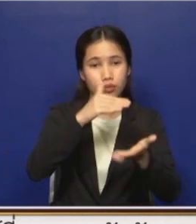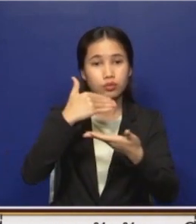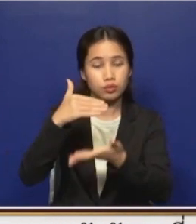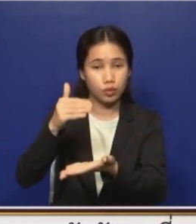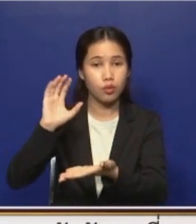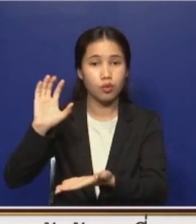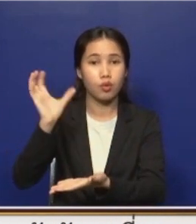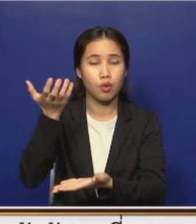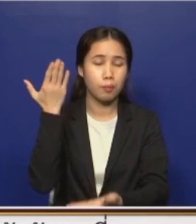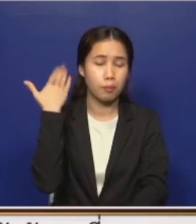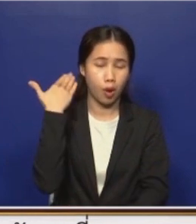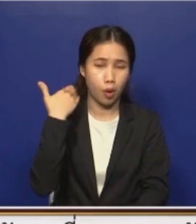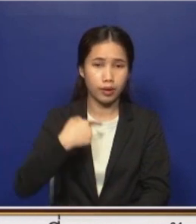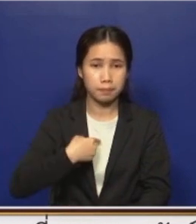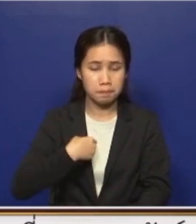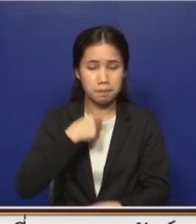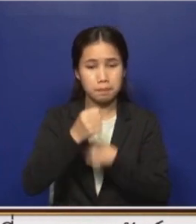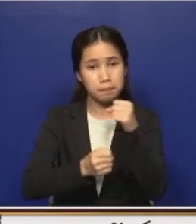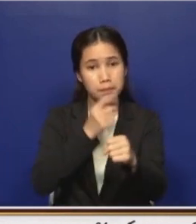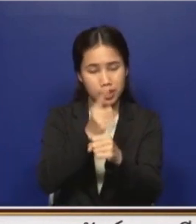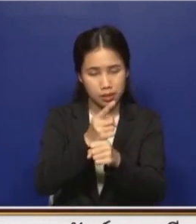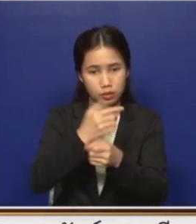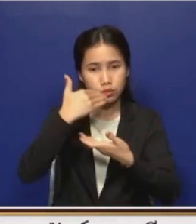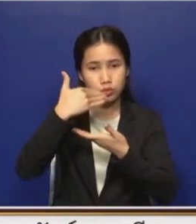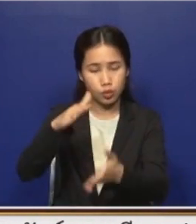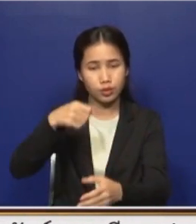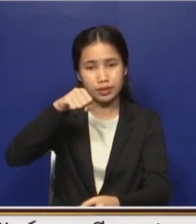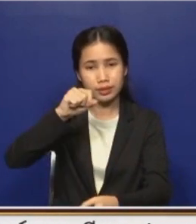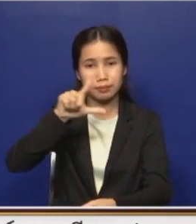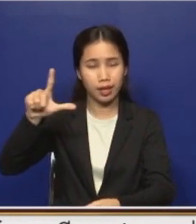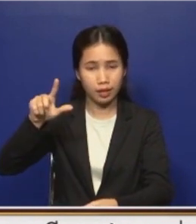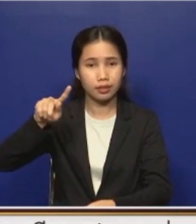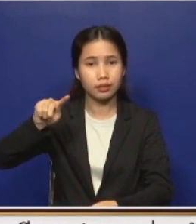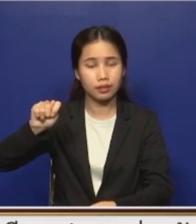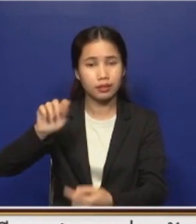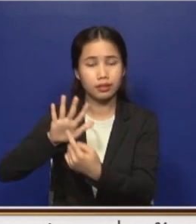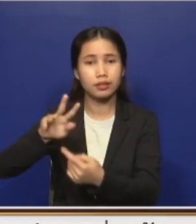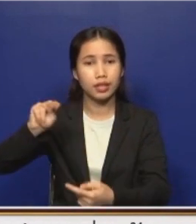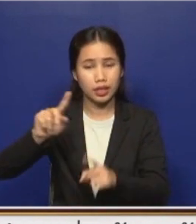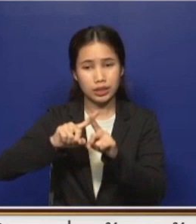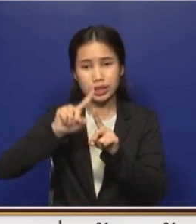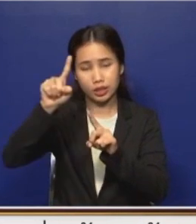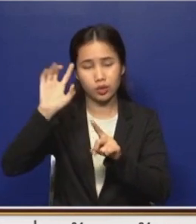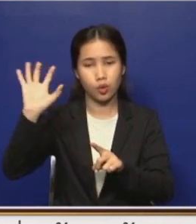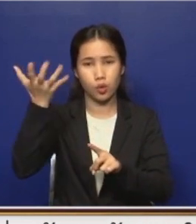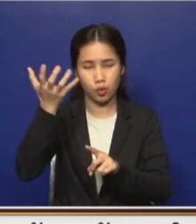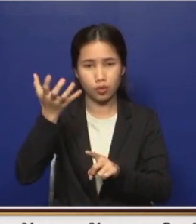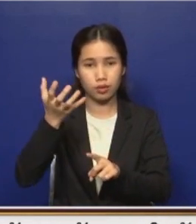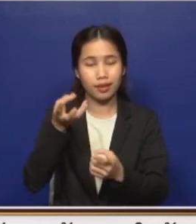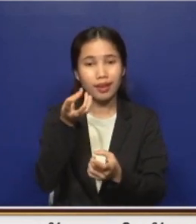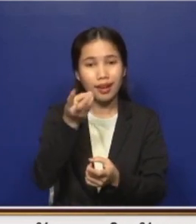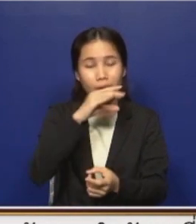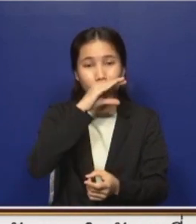ปรากฏว่าท่านว่าเกิดอะไรขึ้นครับปีที่แล้วทั้งปีนะฮะอินเดียส่งออก